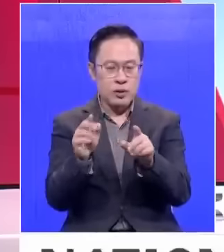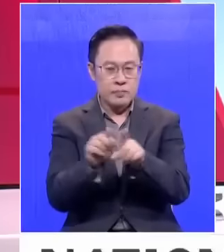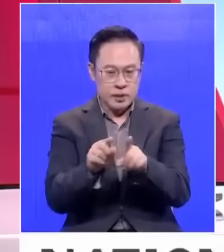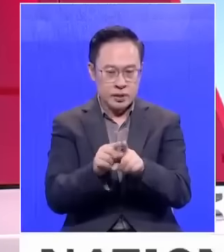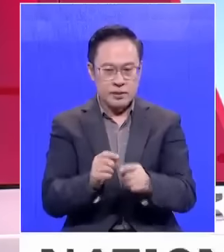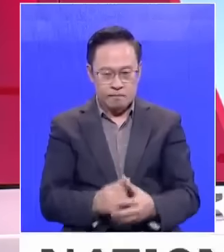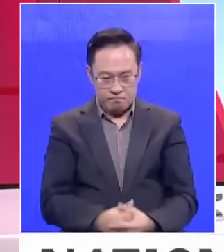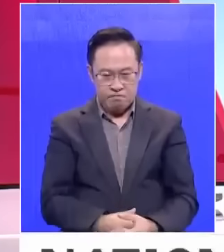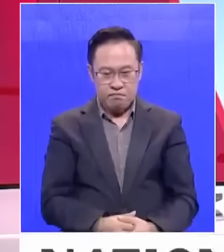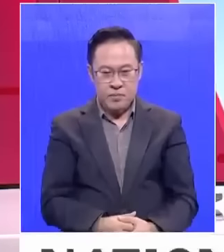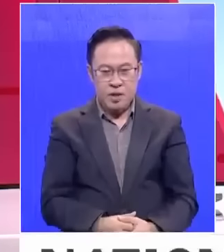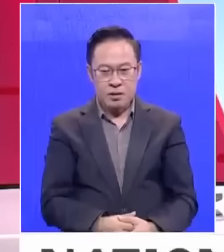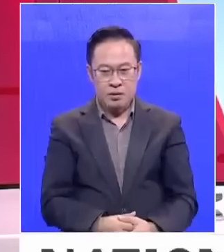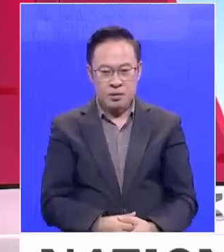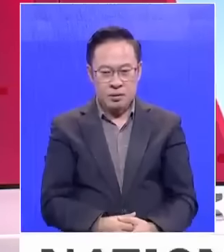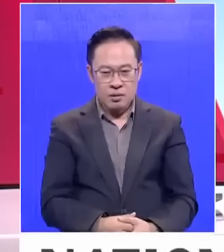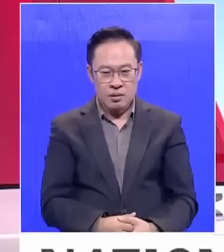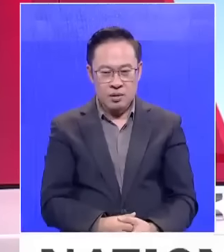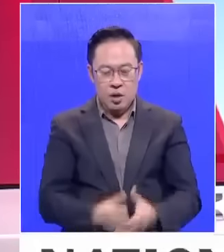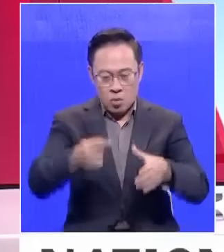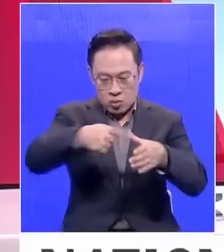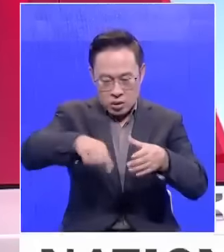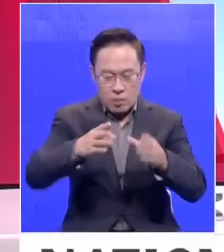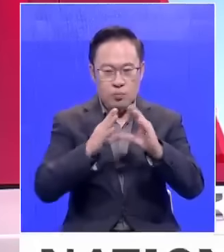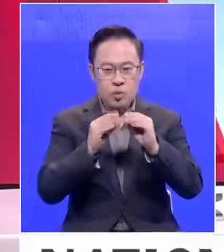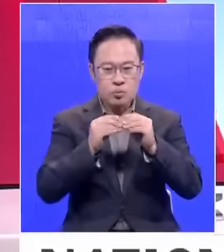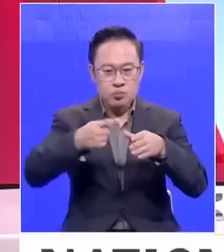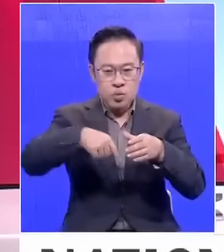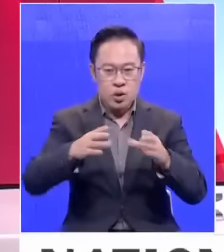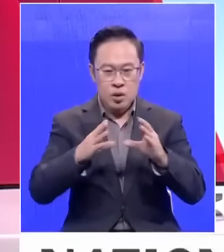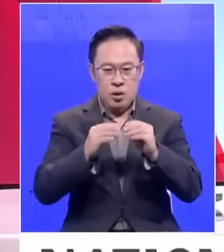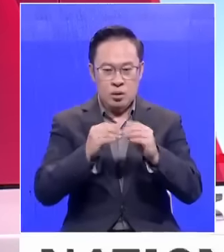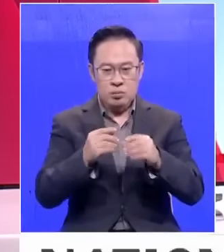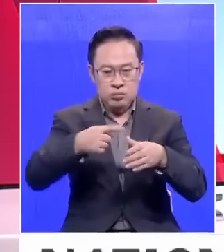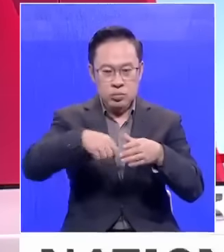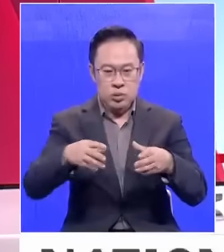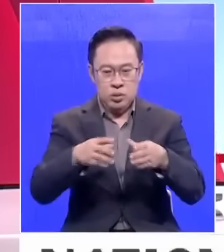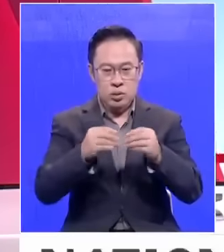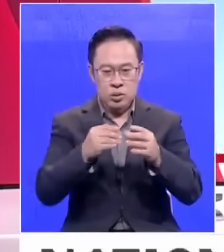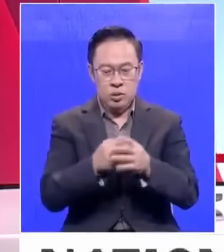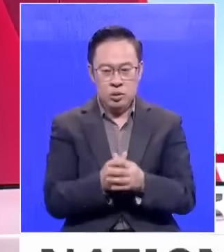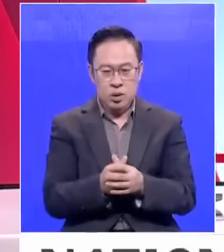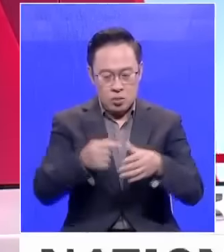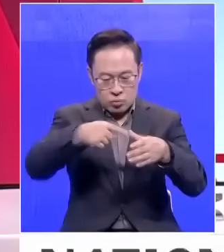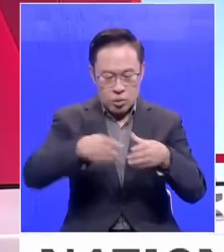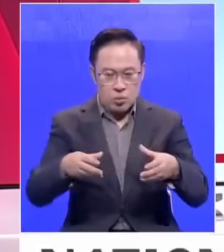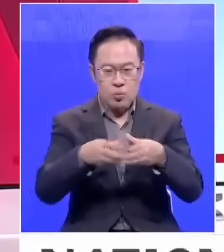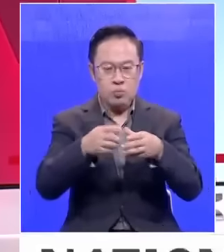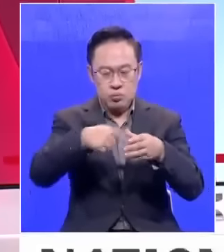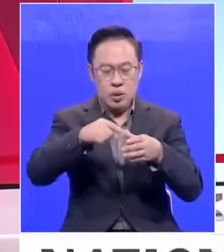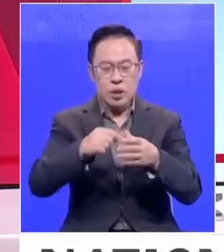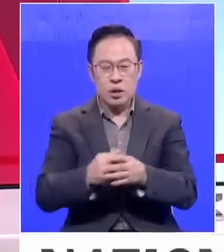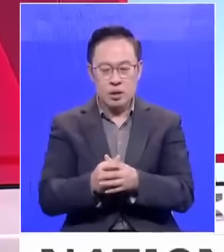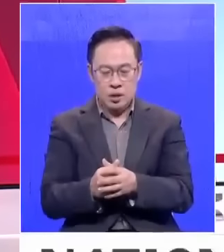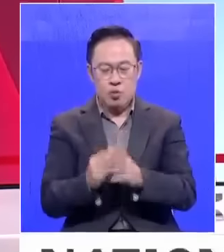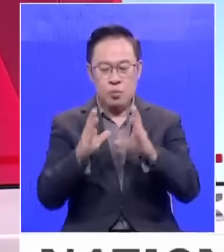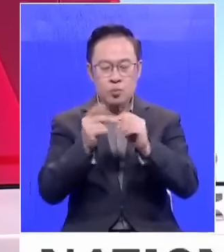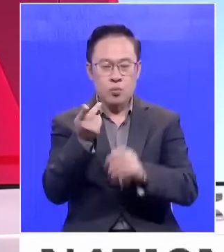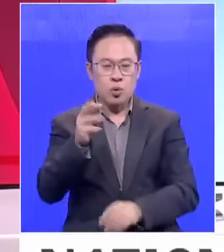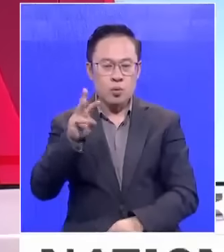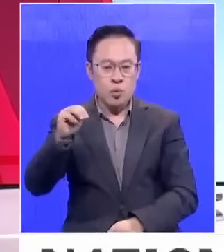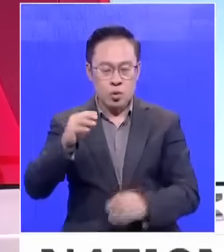างในเขาเล่าให้ฟังว่าบางทีหาทางออกไม่เจออาจารย์วิษณุพูดคำเดียวบอกเลยให้ไปดูมาตราตัวไหนตัวพรบหรือว่าตัวประกอบตัวไหน